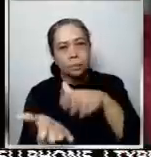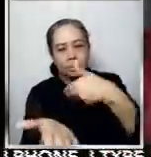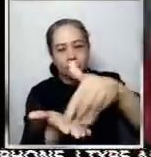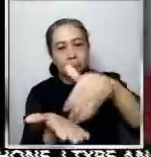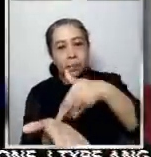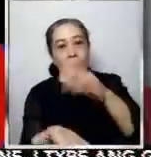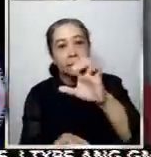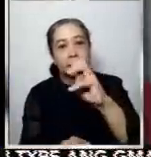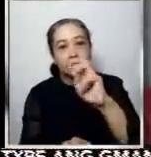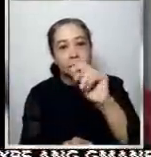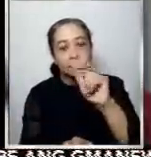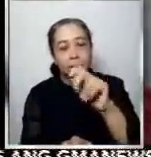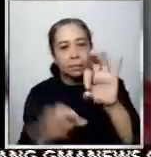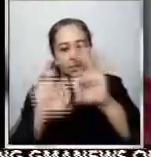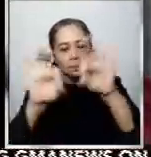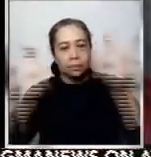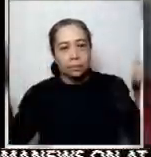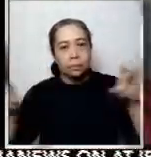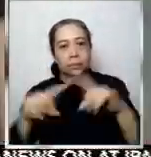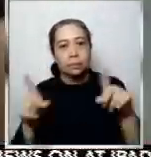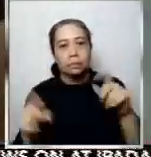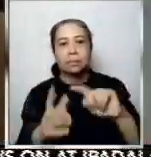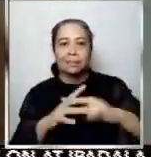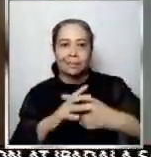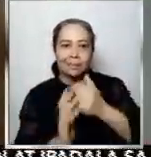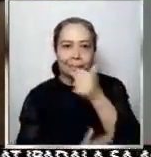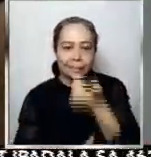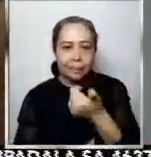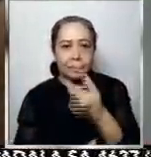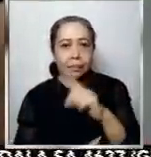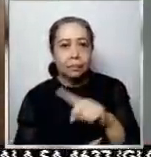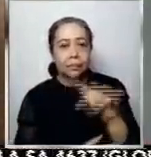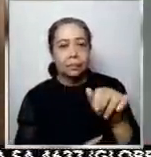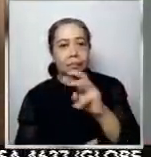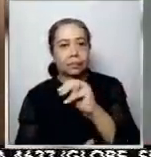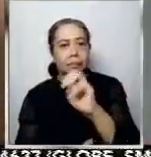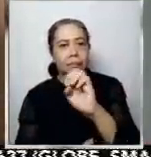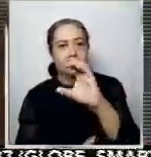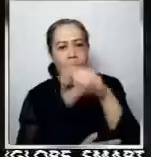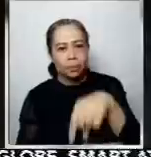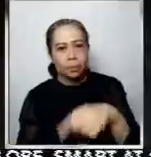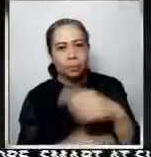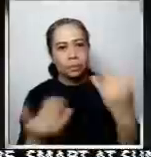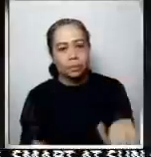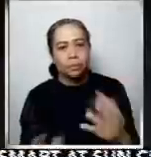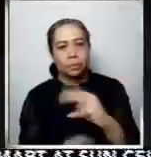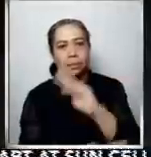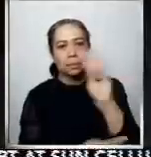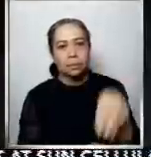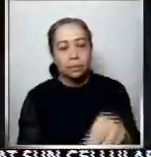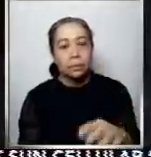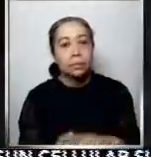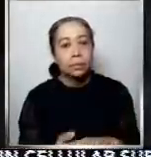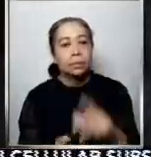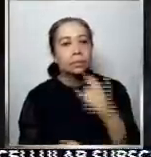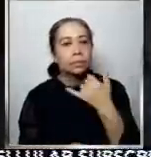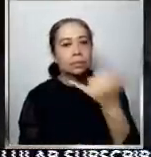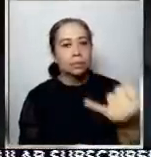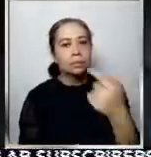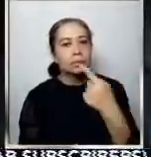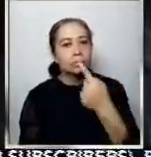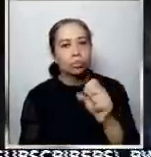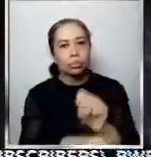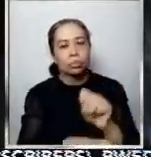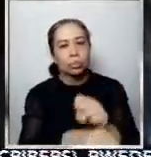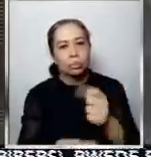Malabon simula bukas. Kung kailan nasa Modified Enhanced Community Quarantine ang Metro Manila, tinawagan na nga raw siya ng kanilang amo.